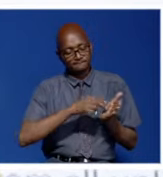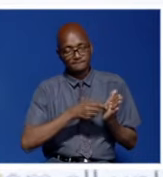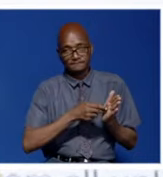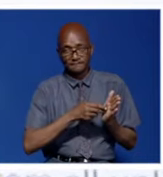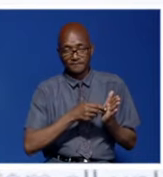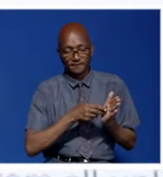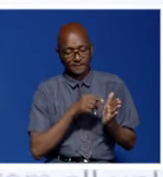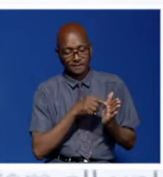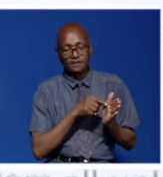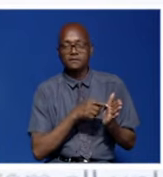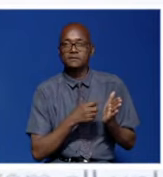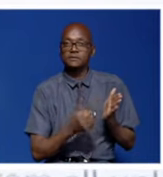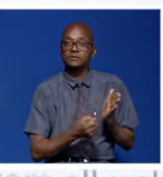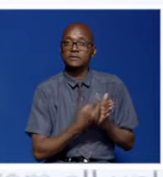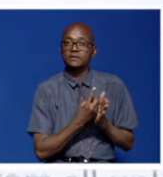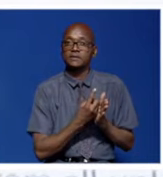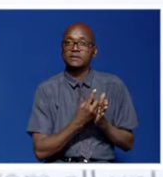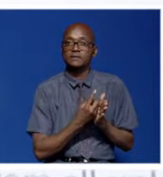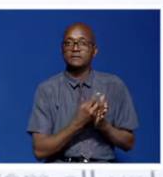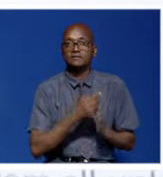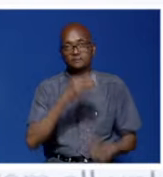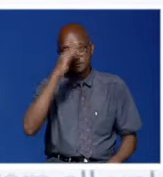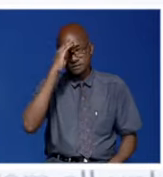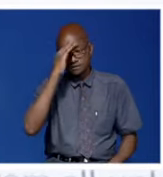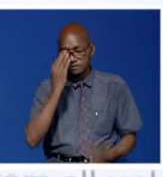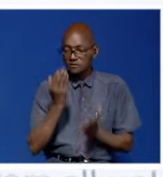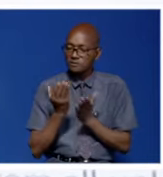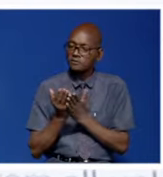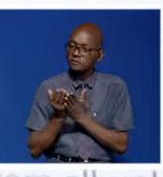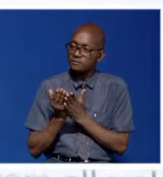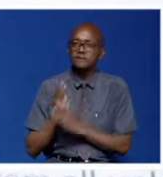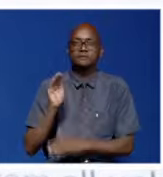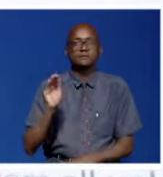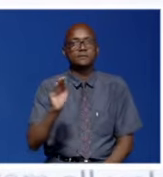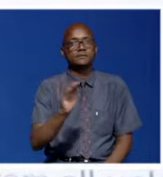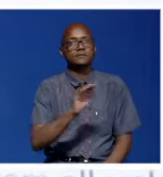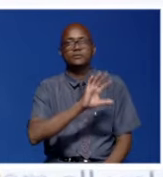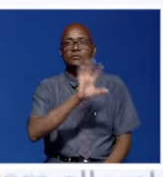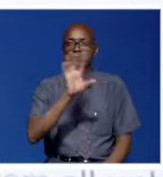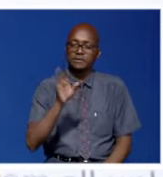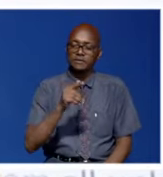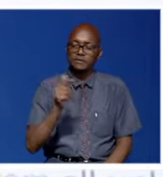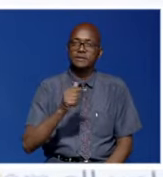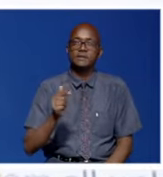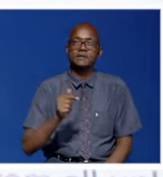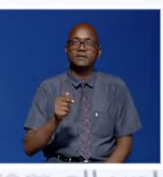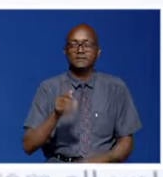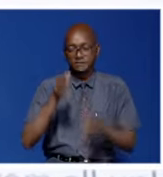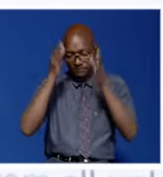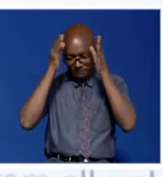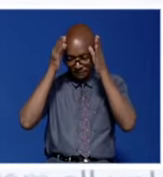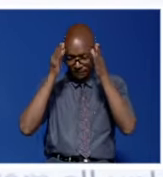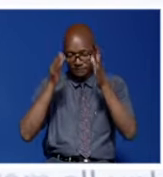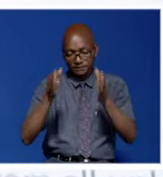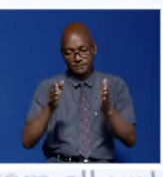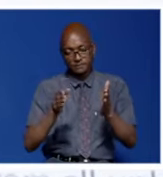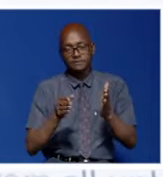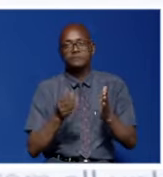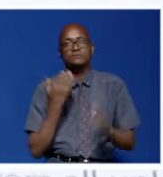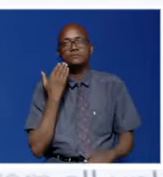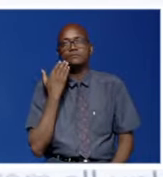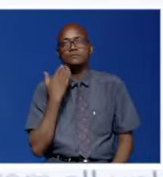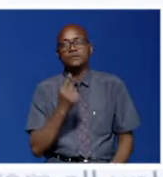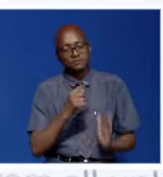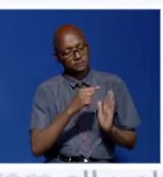matokeo hayo, jeshi la polisi linatoa wito kwa Watanzania wote kuzingatia kanuni muhimu sana